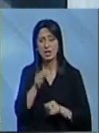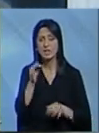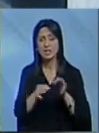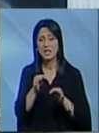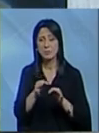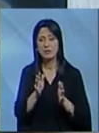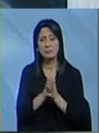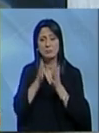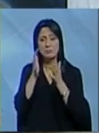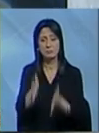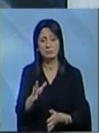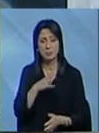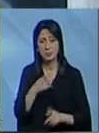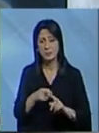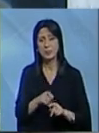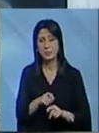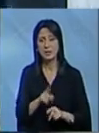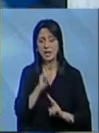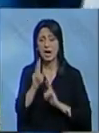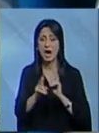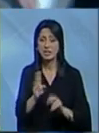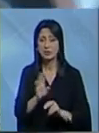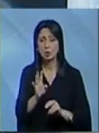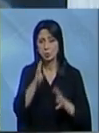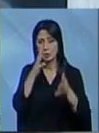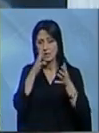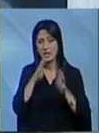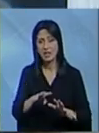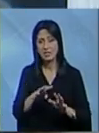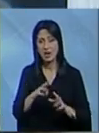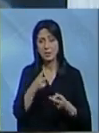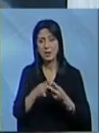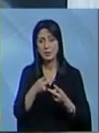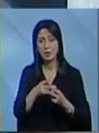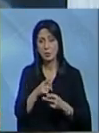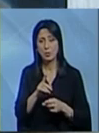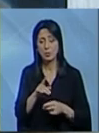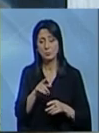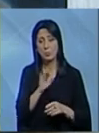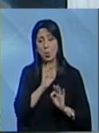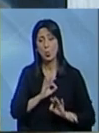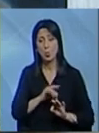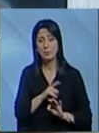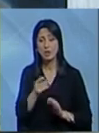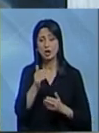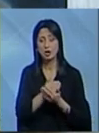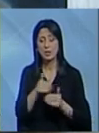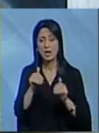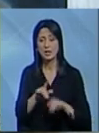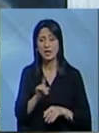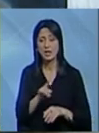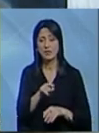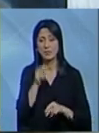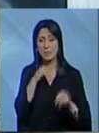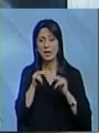სასამართლო შეურაცხყოფაში გამოიხატა. გასაჩივრებს უარეს 9-თვიან პატიმრობის ზომას პროკურატურა, ეს მას შემდეგ გადაწყდება, რაც